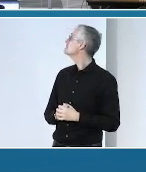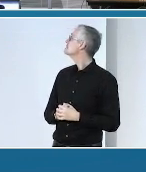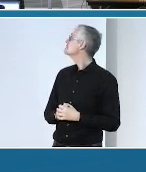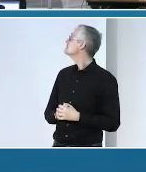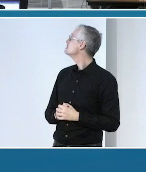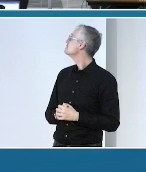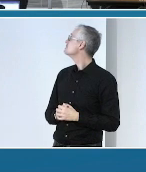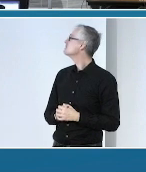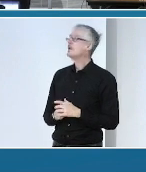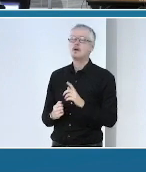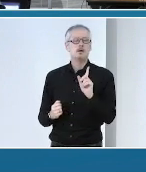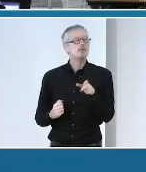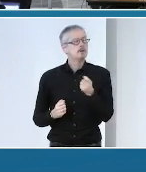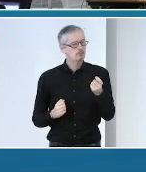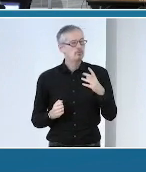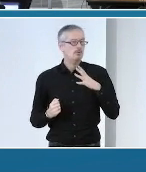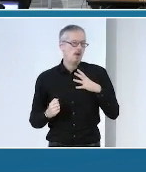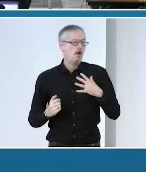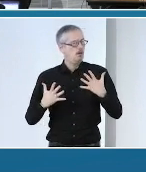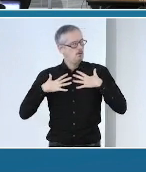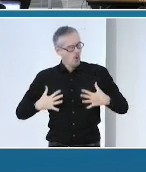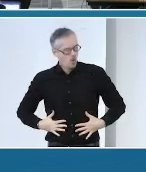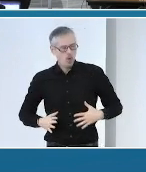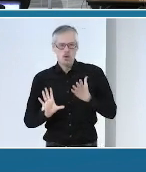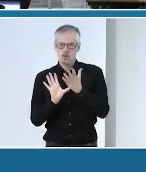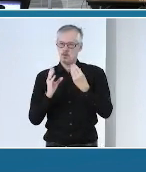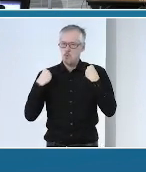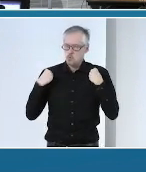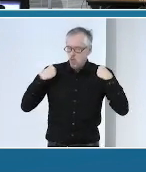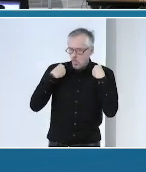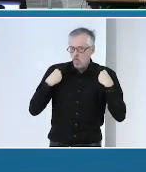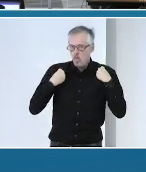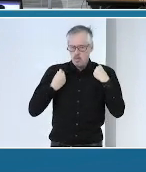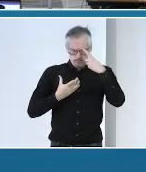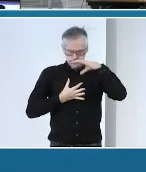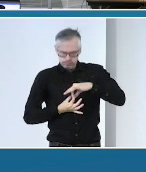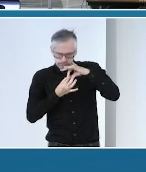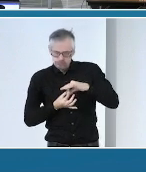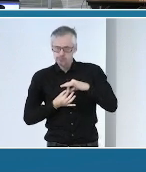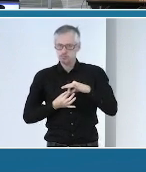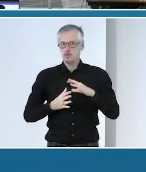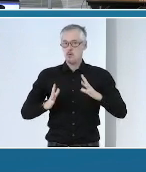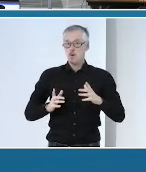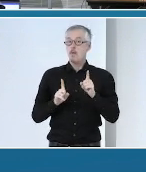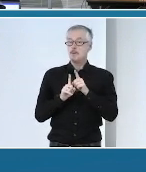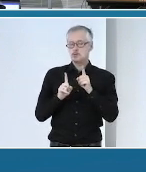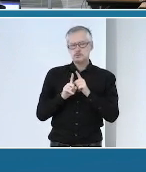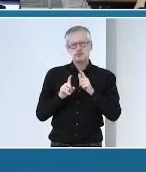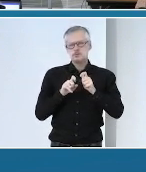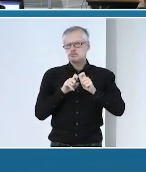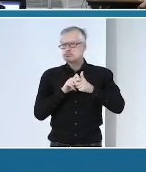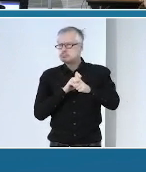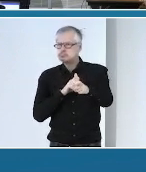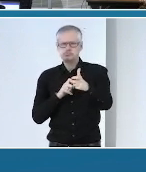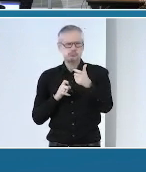on a évidemment les fonctions posturomotrices, mais aussi des fonctions qui sont liées au cortex pariétal,